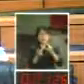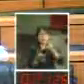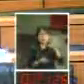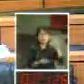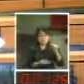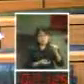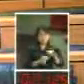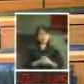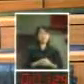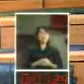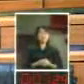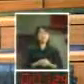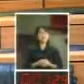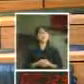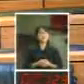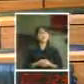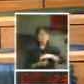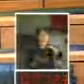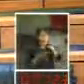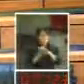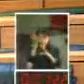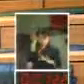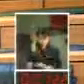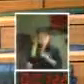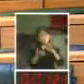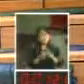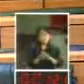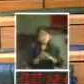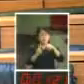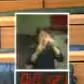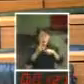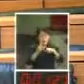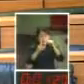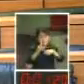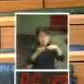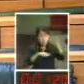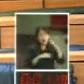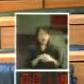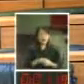330กล้องเป็นพันๆกล้อง3จังหวัดมันอยู่ตรงไหน